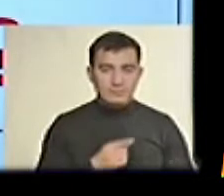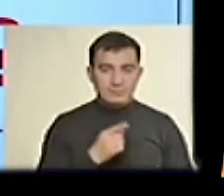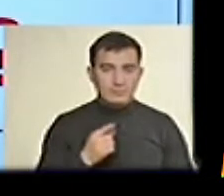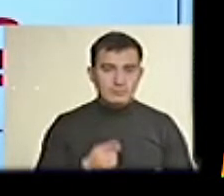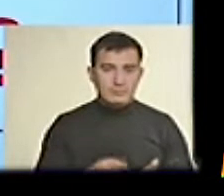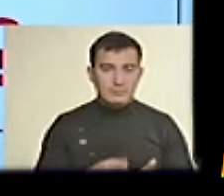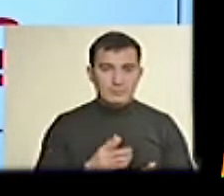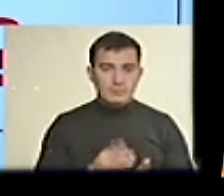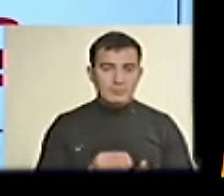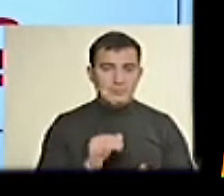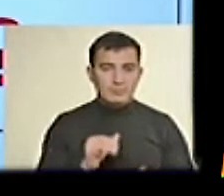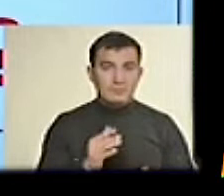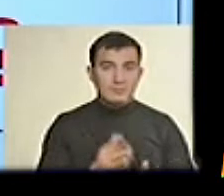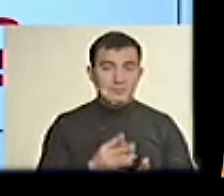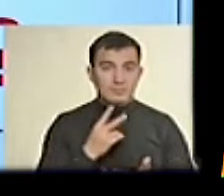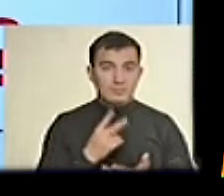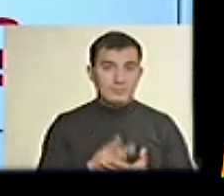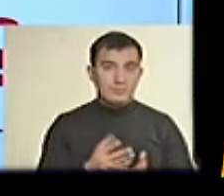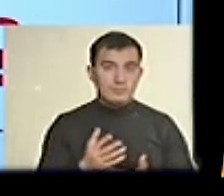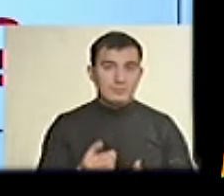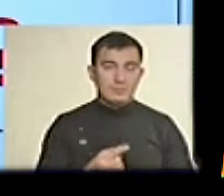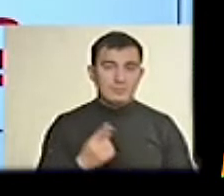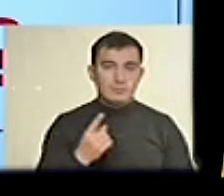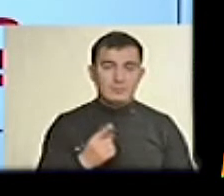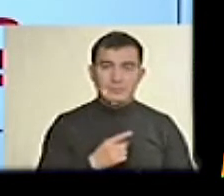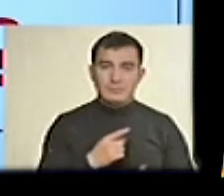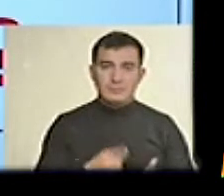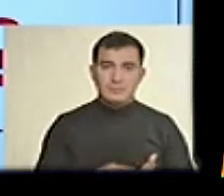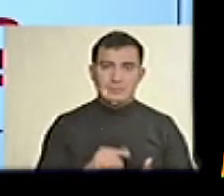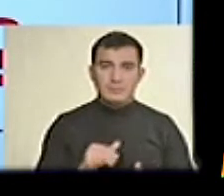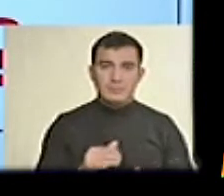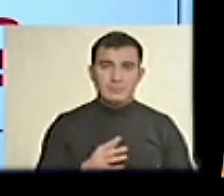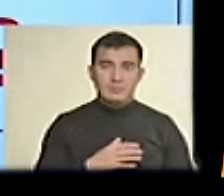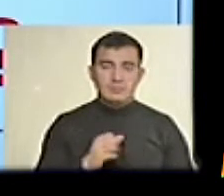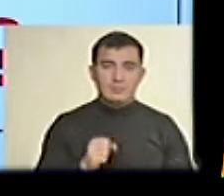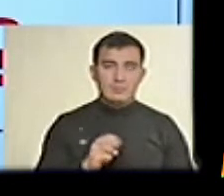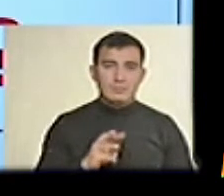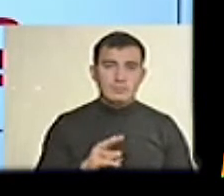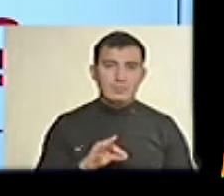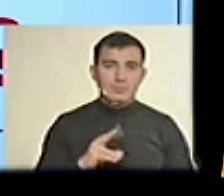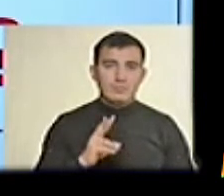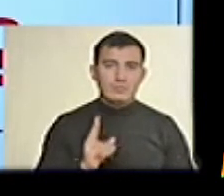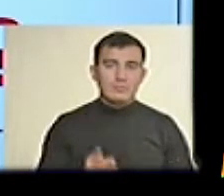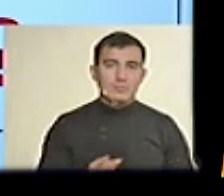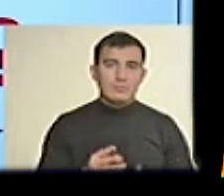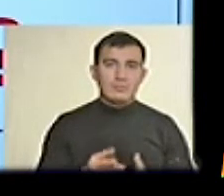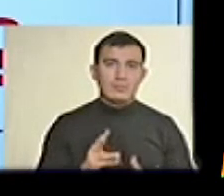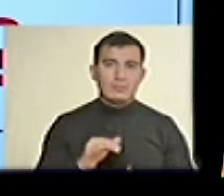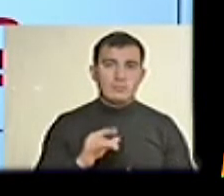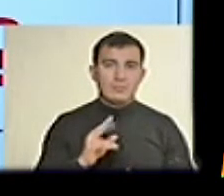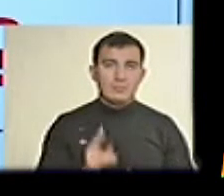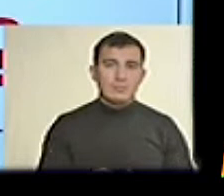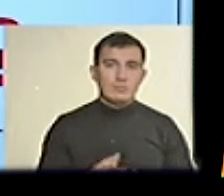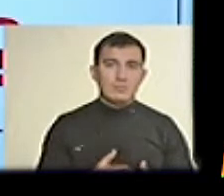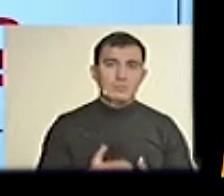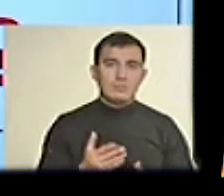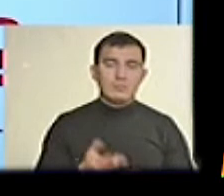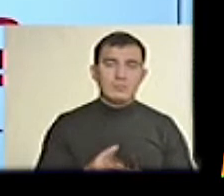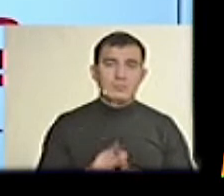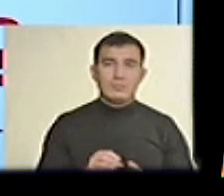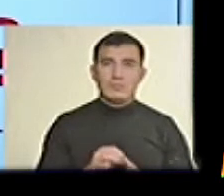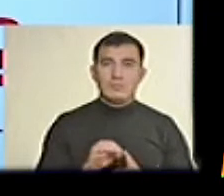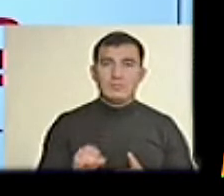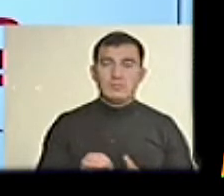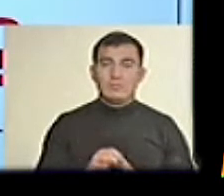Savollarda ko'rib turibdiki aziz o'quvchilar, birinchi savolimizda amlok, mulk, suyrg'ol, tanho, vaqf